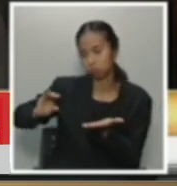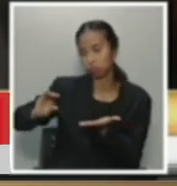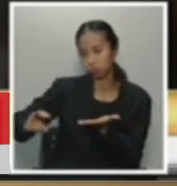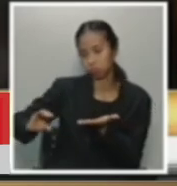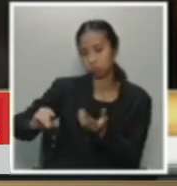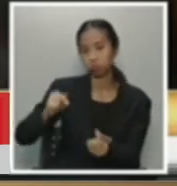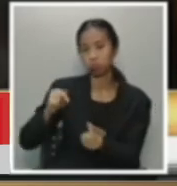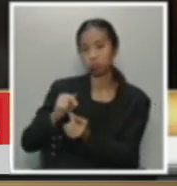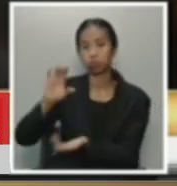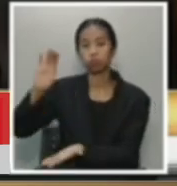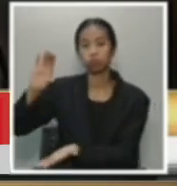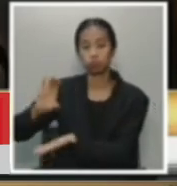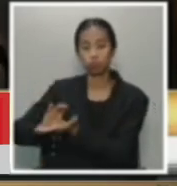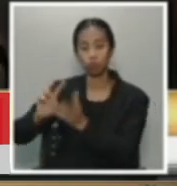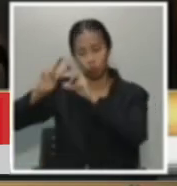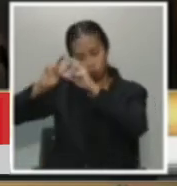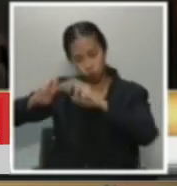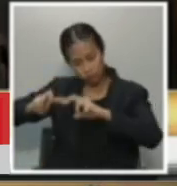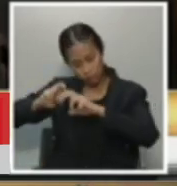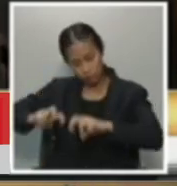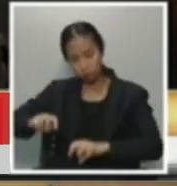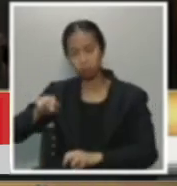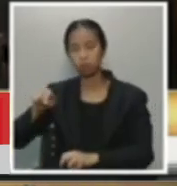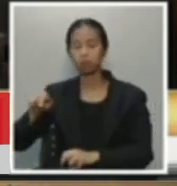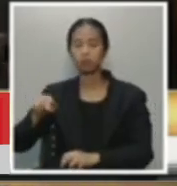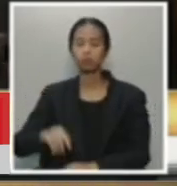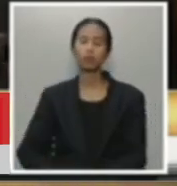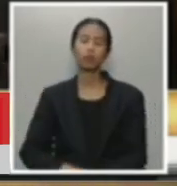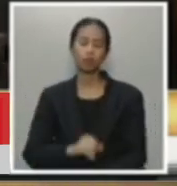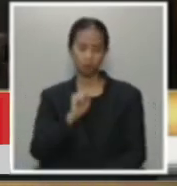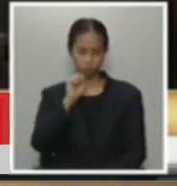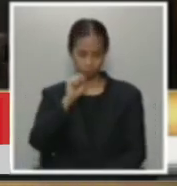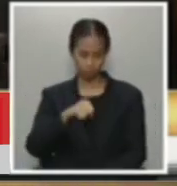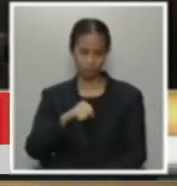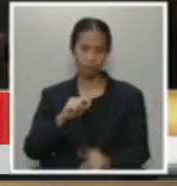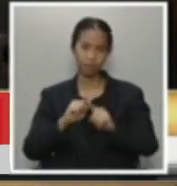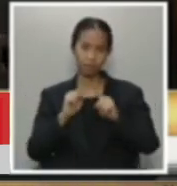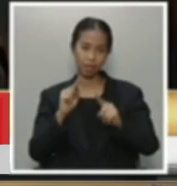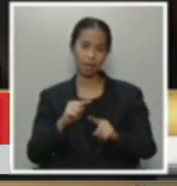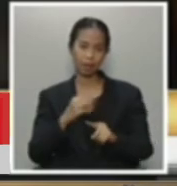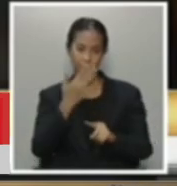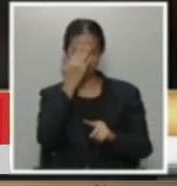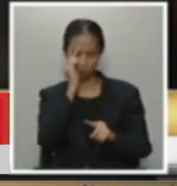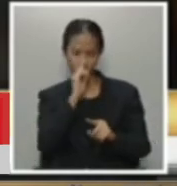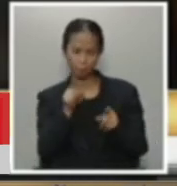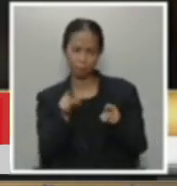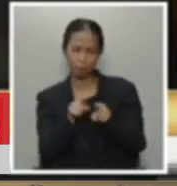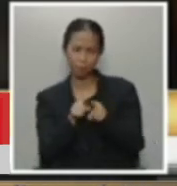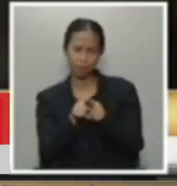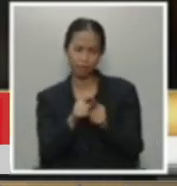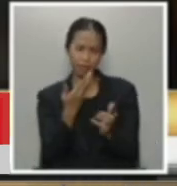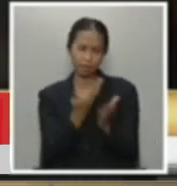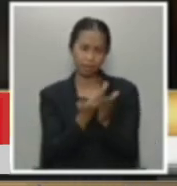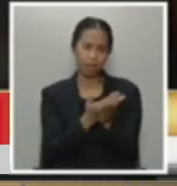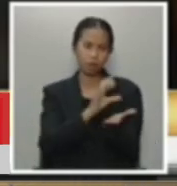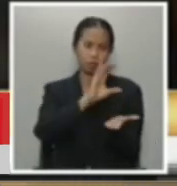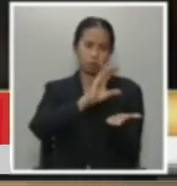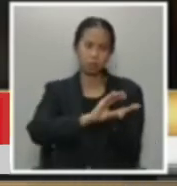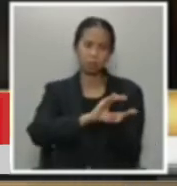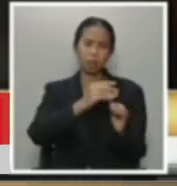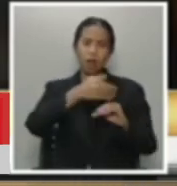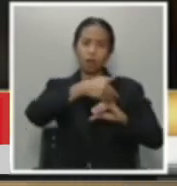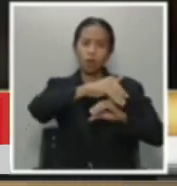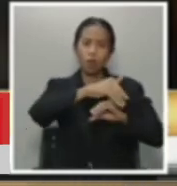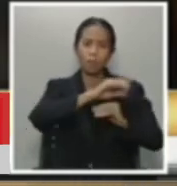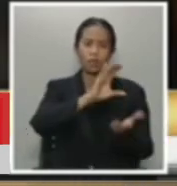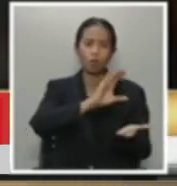งินของกองทุนพัฒนาวิจัยนั่นนะครับก็จริงอยู่ครับท่านไปหลบเพื่อเอาเงินซึ่งไม่ได้อยู่ในงบประมาณเป็นเงินนอกงบประมาณที่อยู่ในก